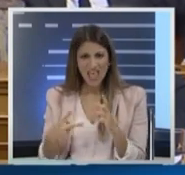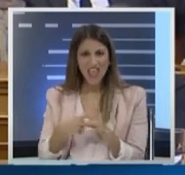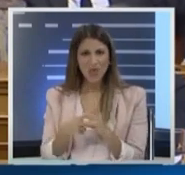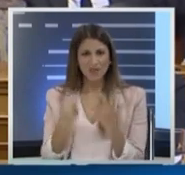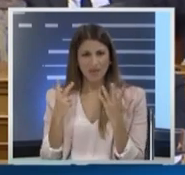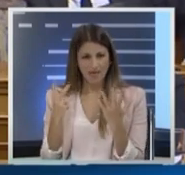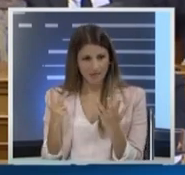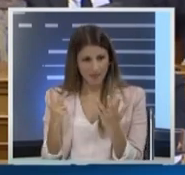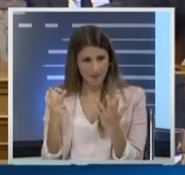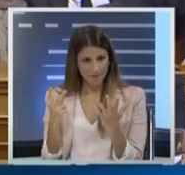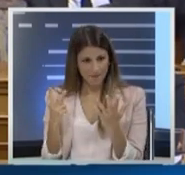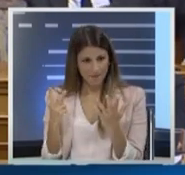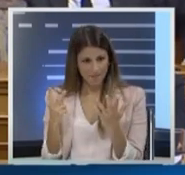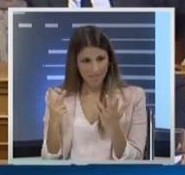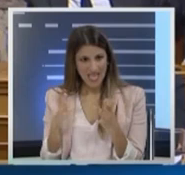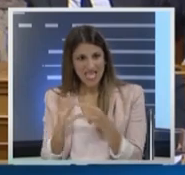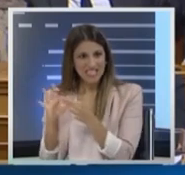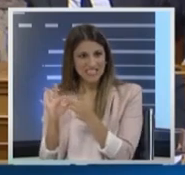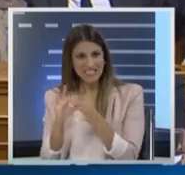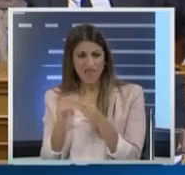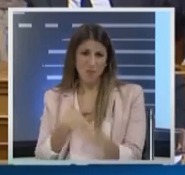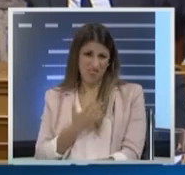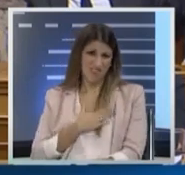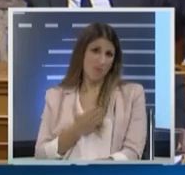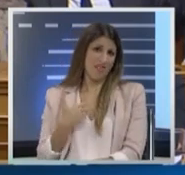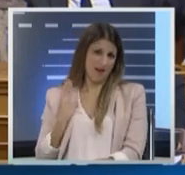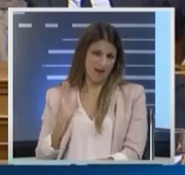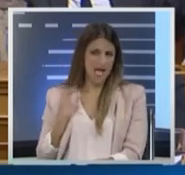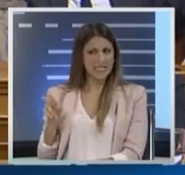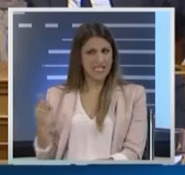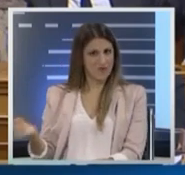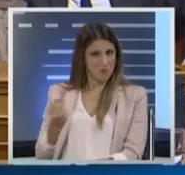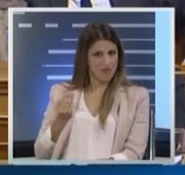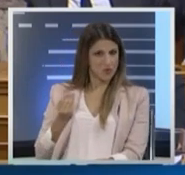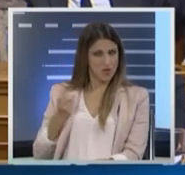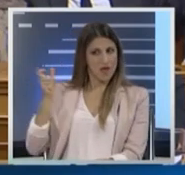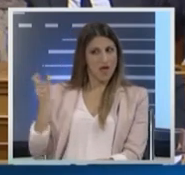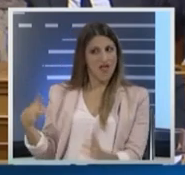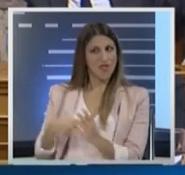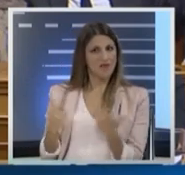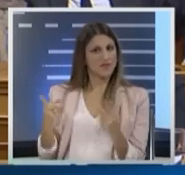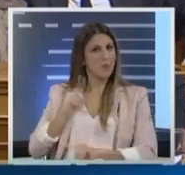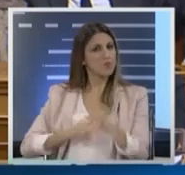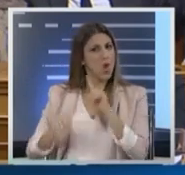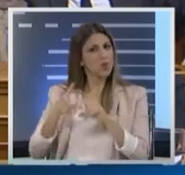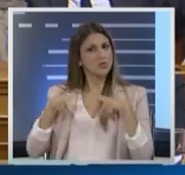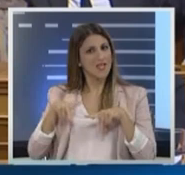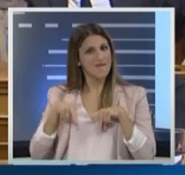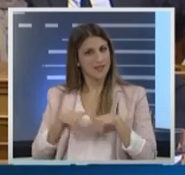2007, βλέπω εδώ. Την έχει δώσει ένας συνάδελφος, δεν είχα από τη δική μου μαζί. Το 2007 δεν κυβερνούσε ο ΣΥΡΙΖΑ να κάνει